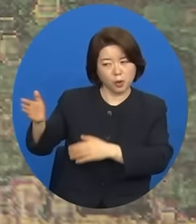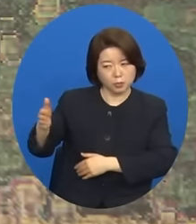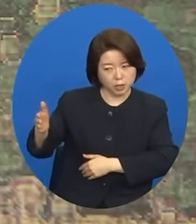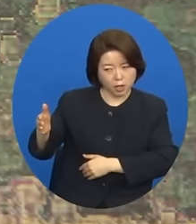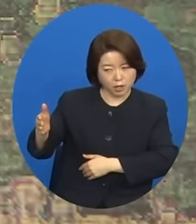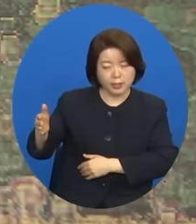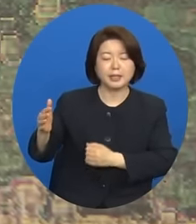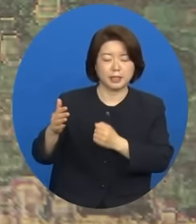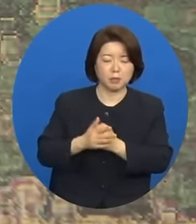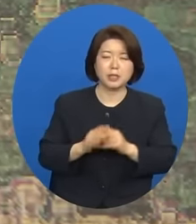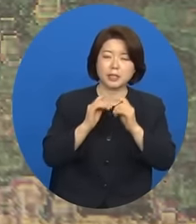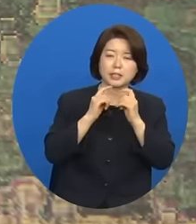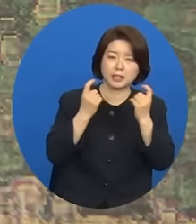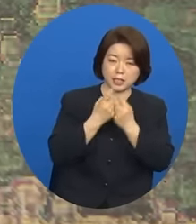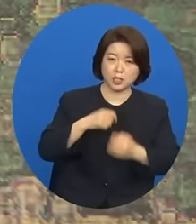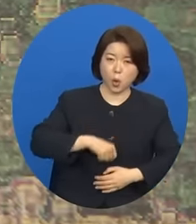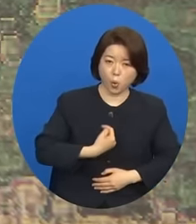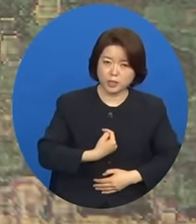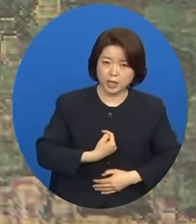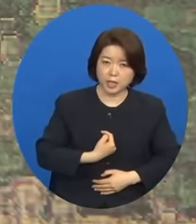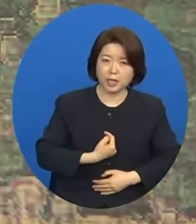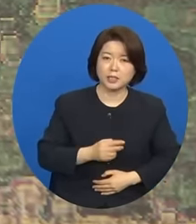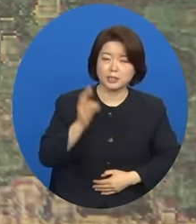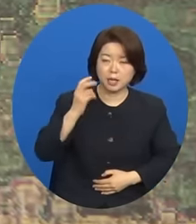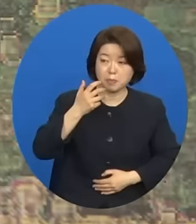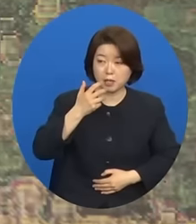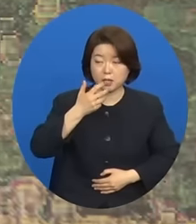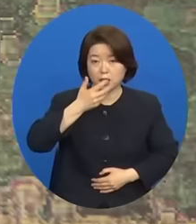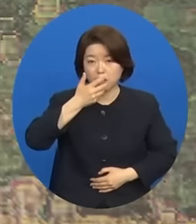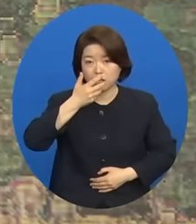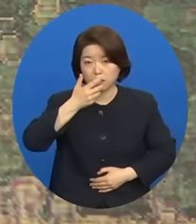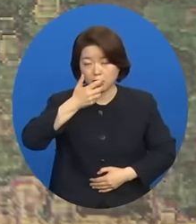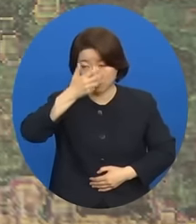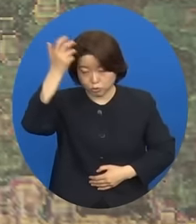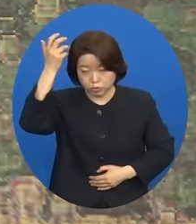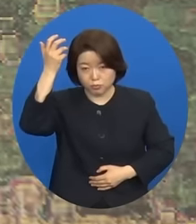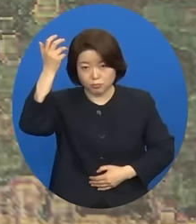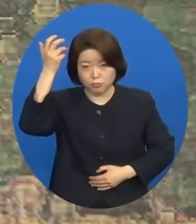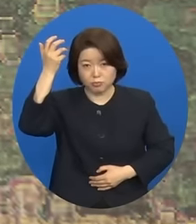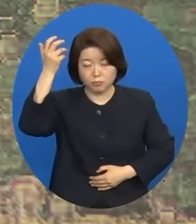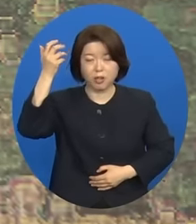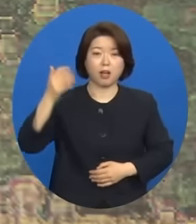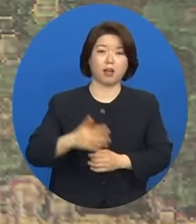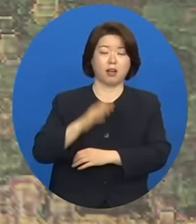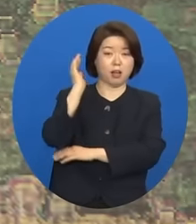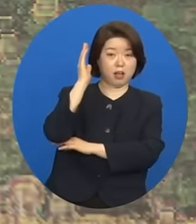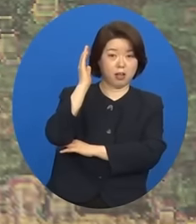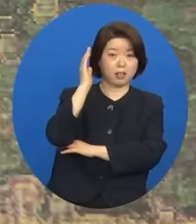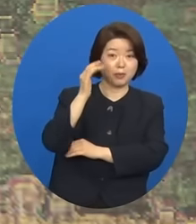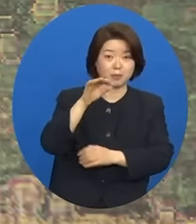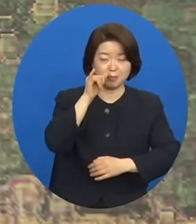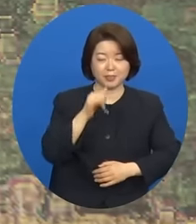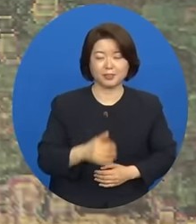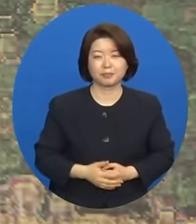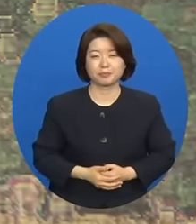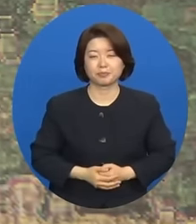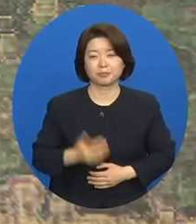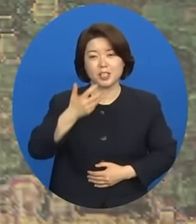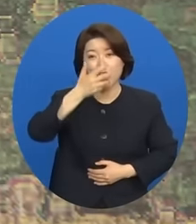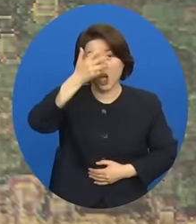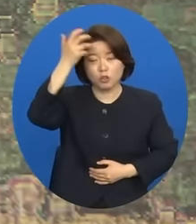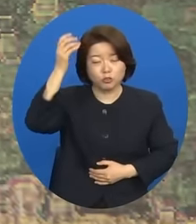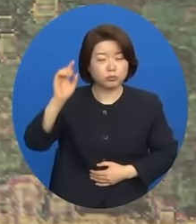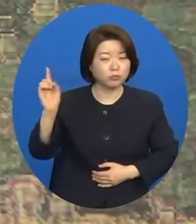때문에 제가 기억이 나요. 꿈을 꿨어요. 자, 오늘 꿈 얘기 나온다 그랬죠. 꿈을 꿨는데 어떤 꿈을